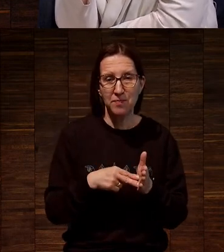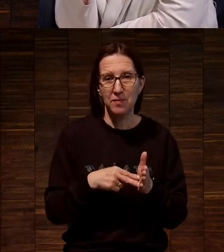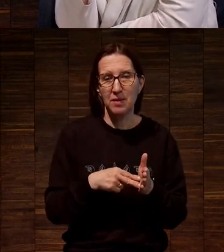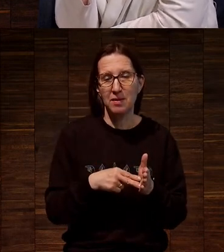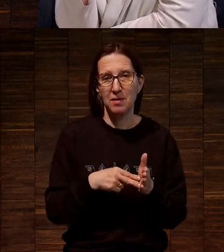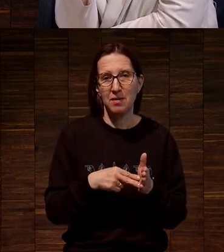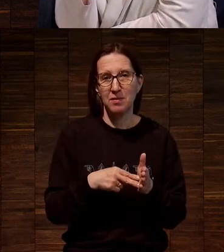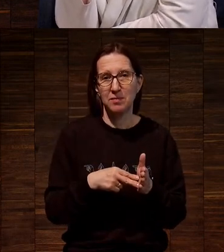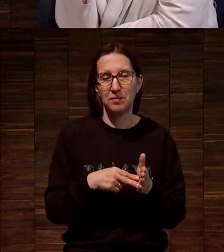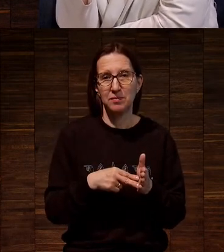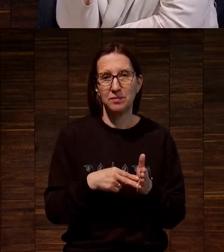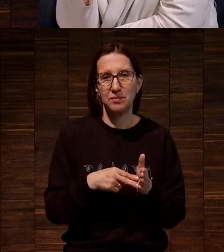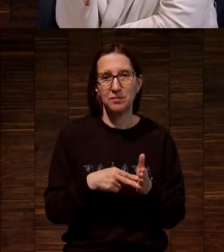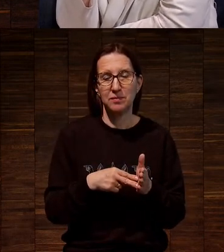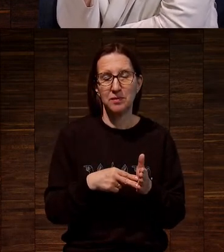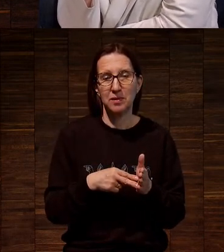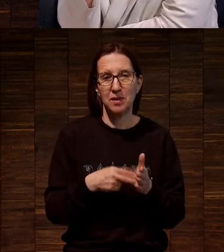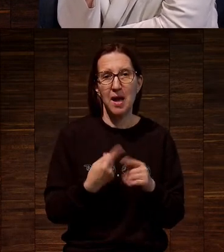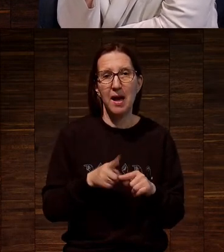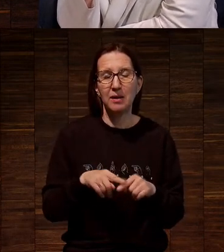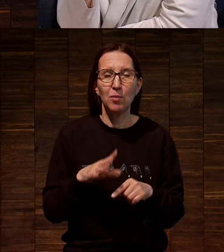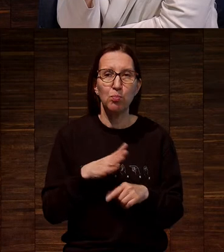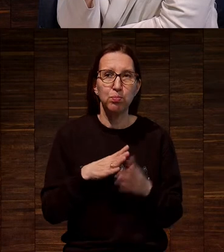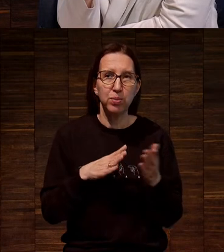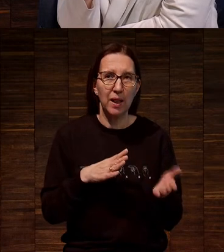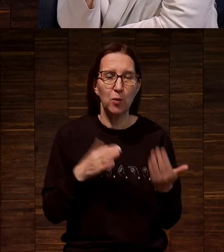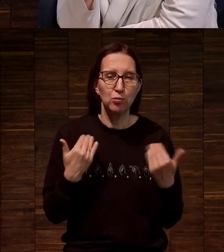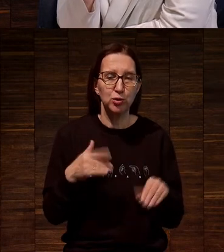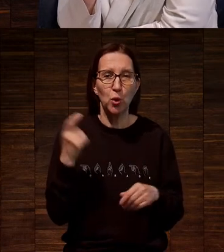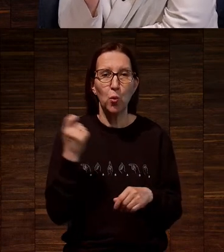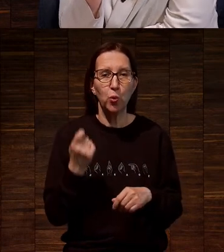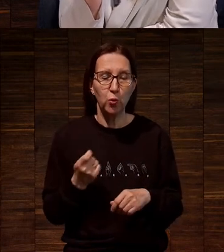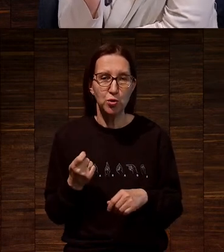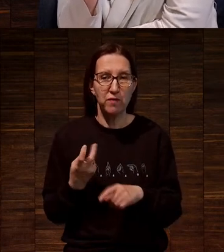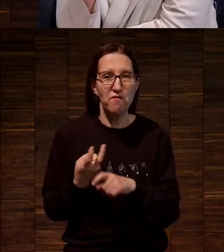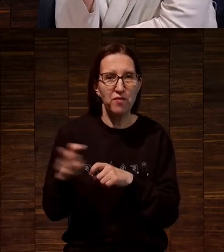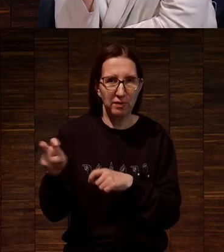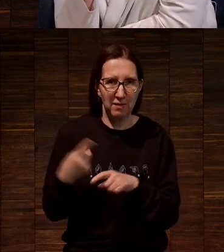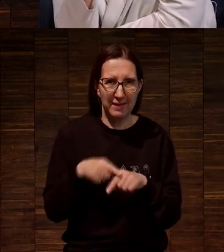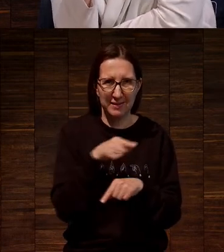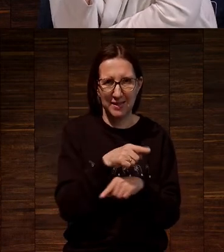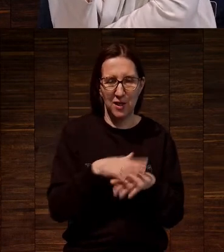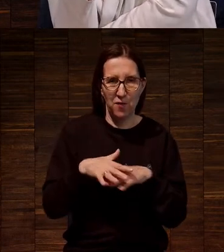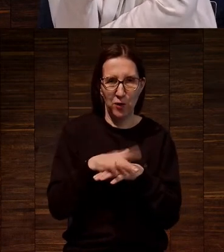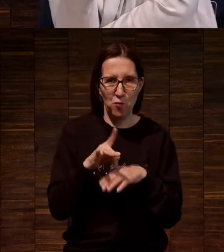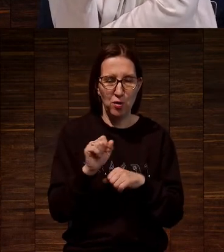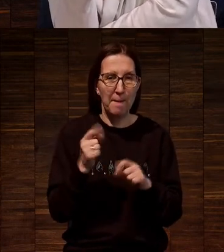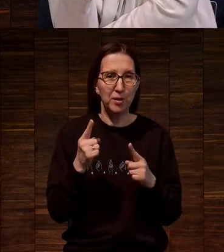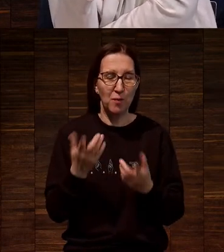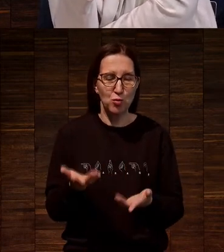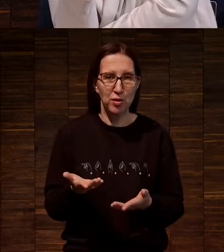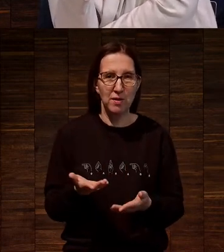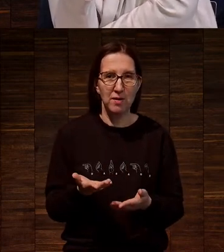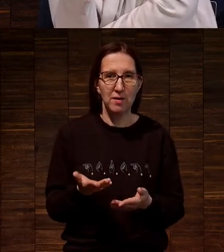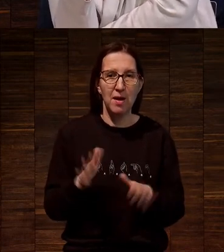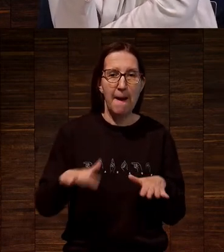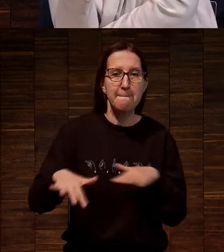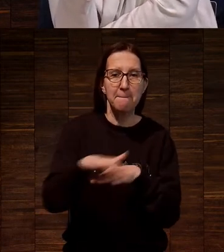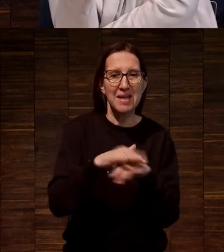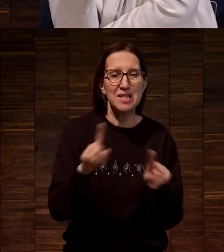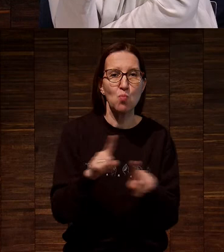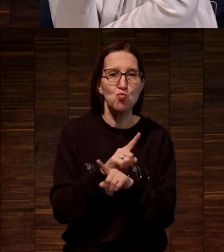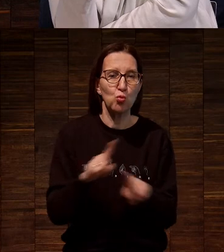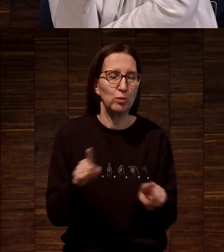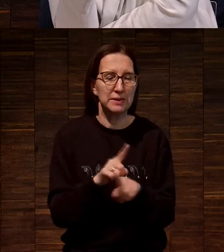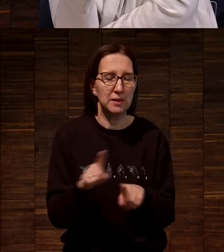был, как сказать, художников выдворили из этого двора, поскольку местный